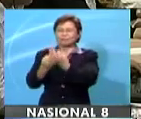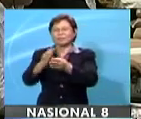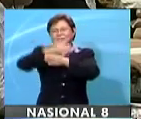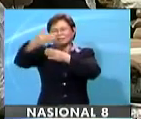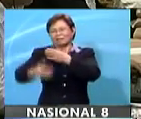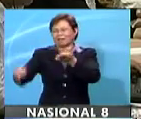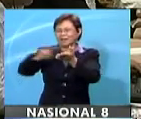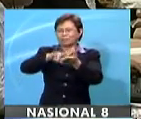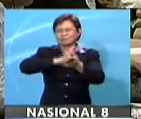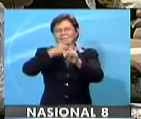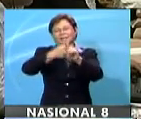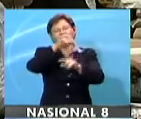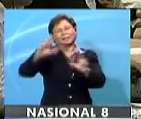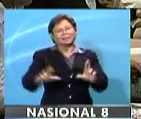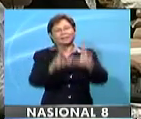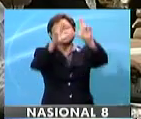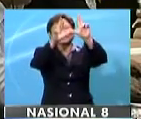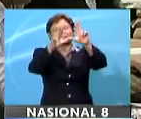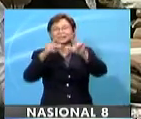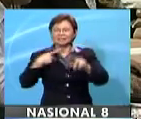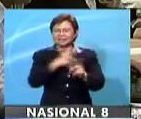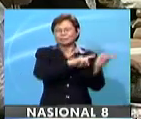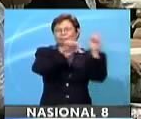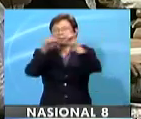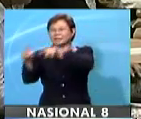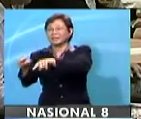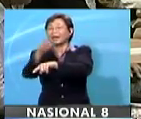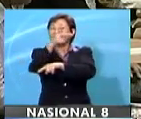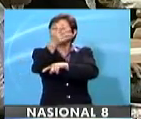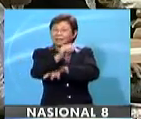laporan saya dari KLCC. Kita kembali bersama Fatih Hidayat dan Nur Syekin di Angkasa Puri. Silakan.